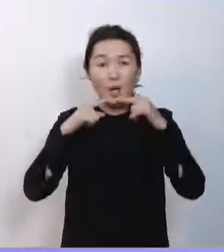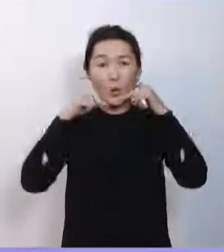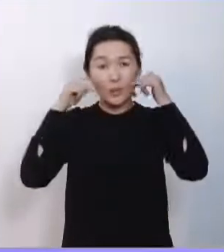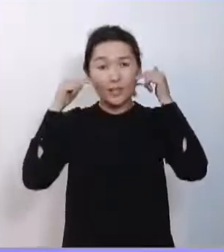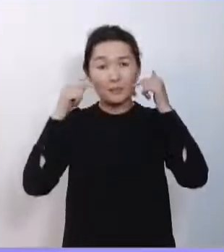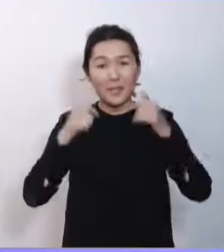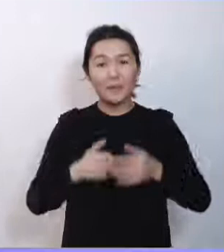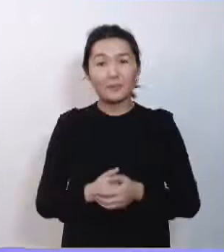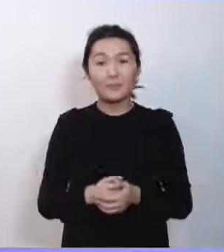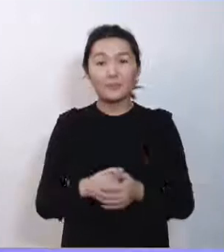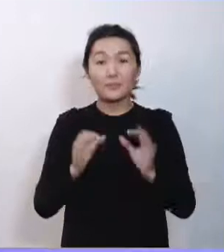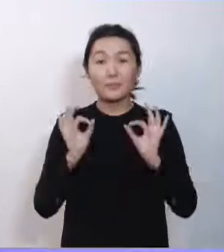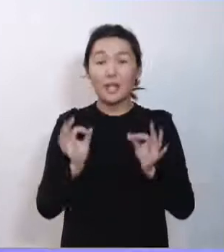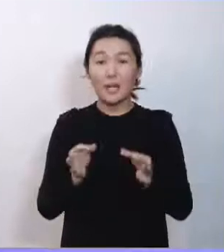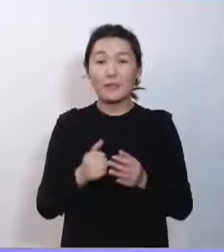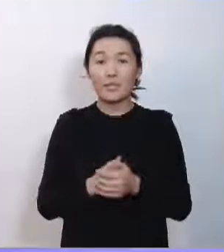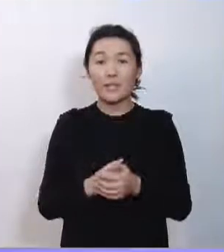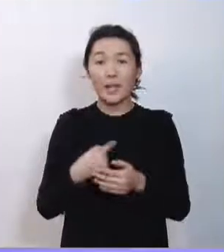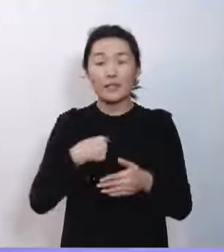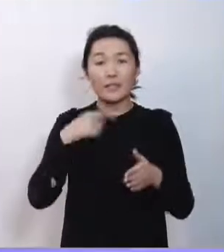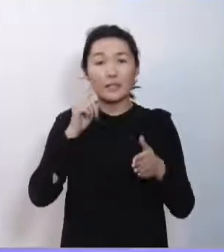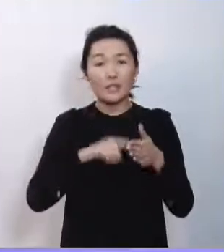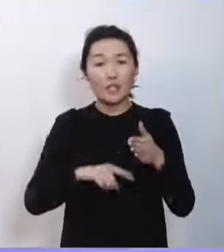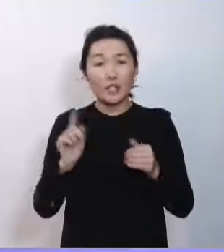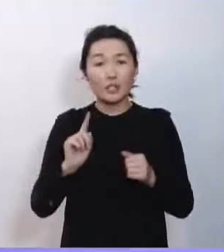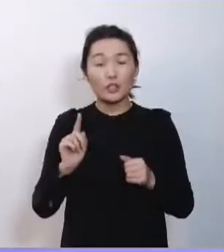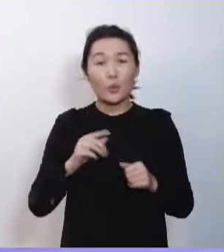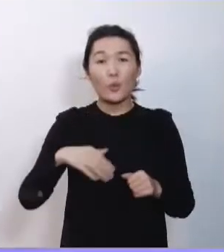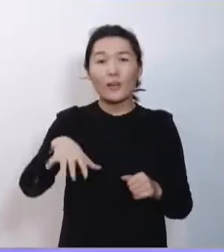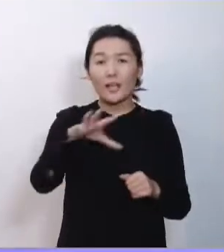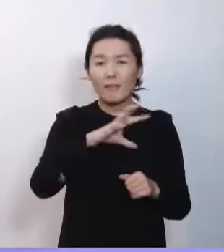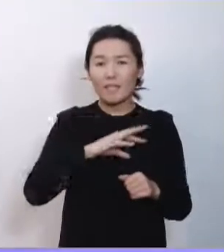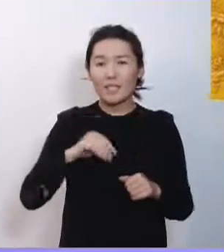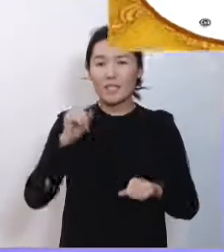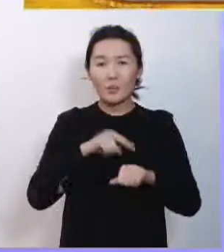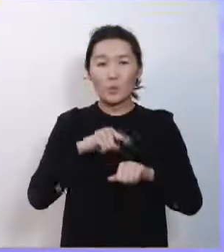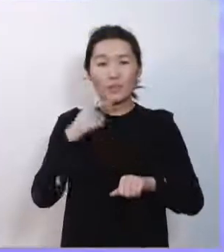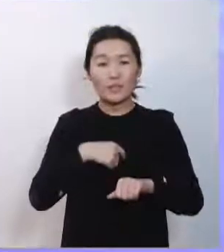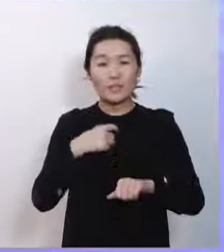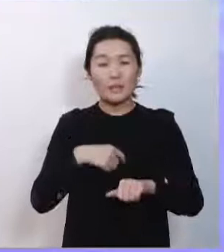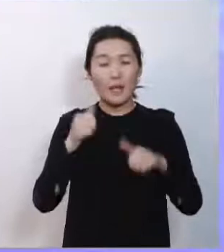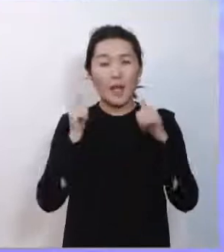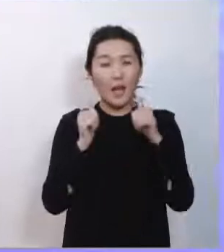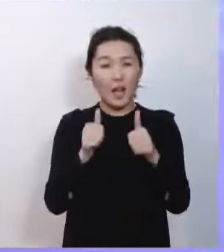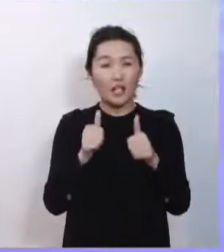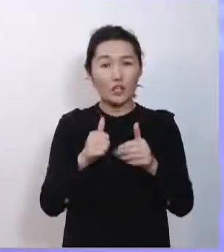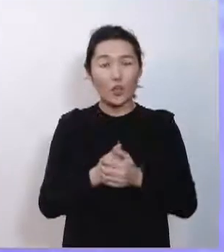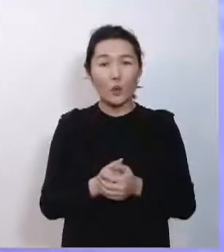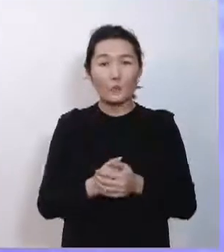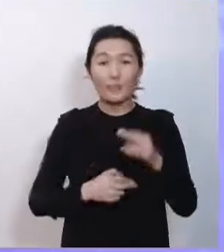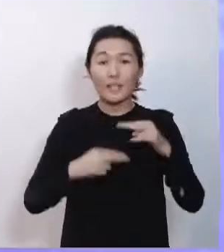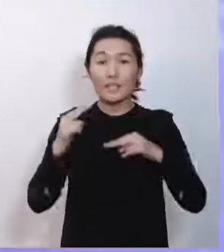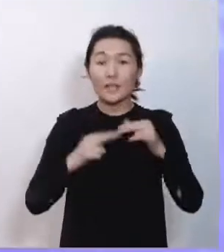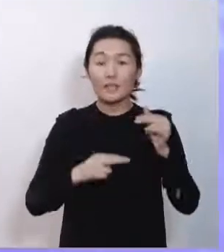Улыбка. Правильно, и я надеюсь, что вы все чувствуете себя хорошо и